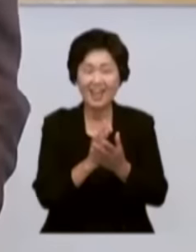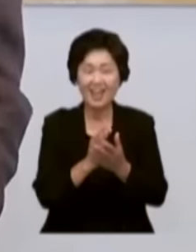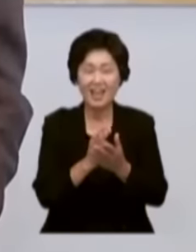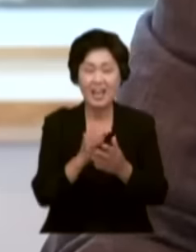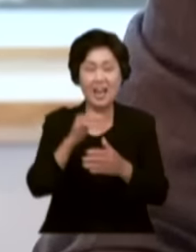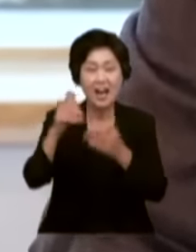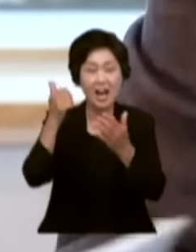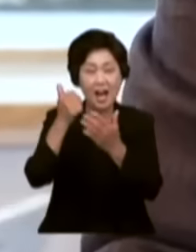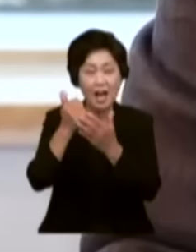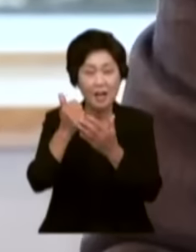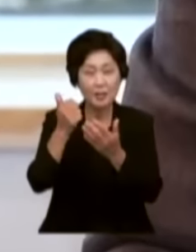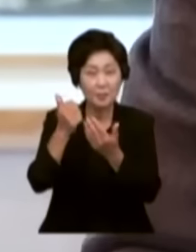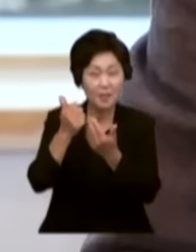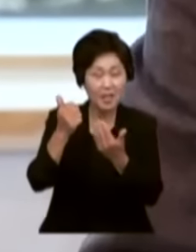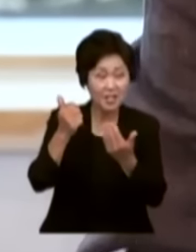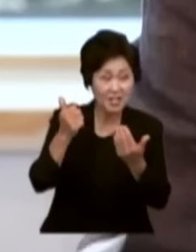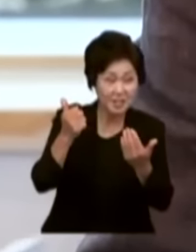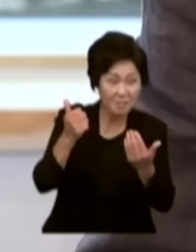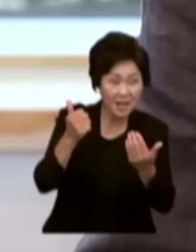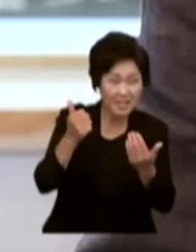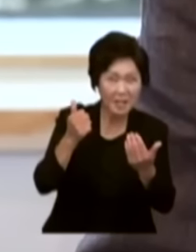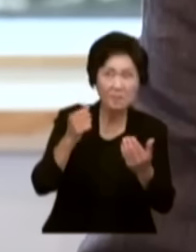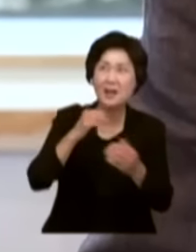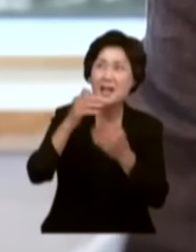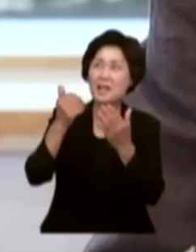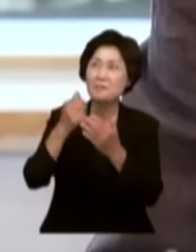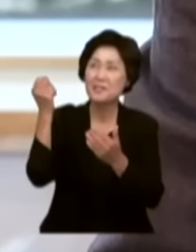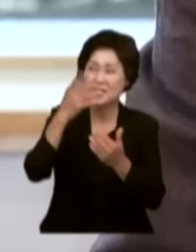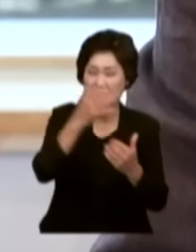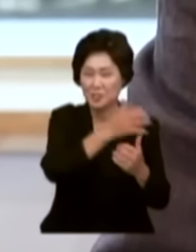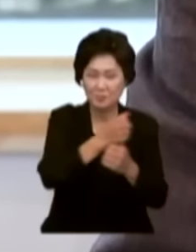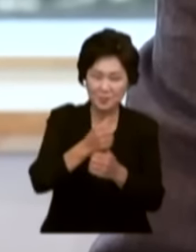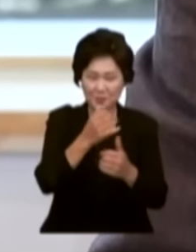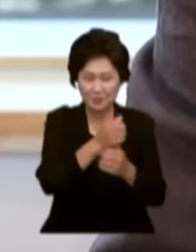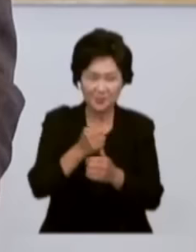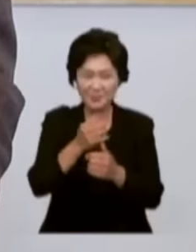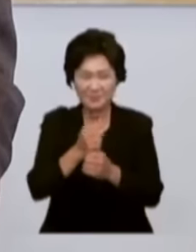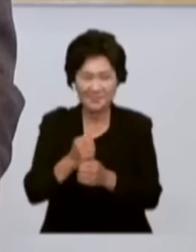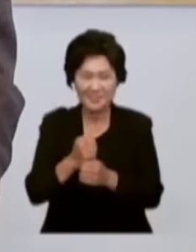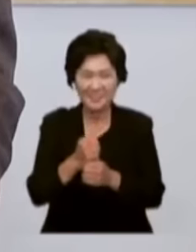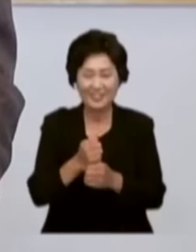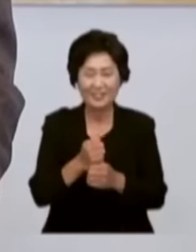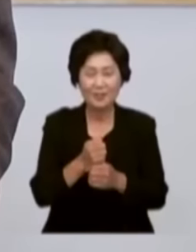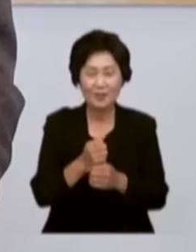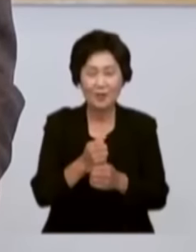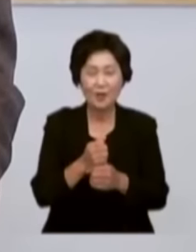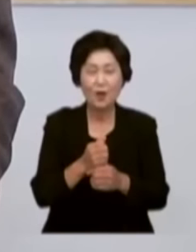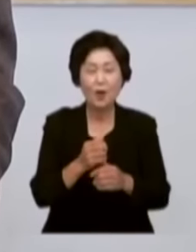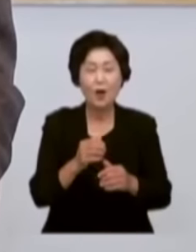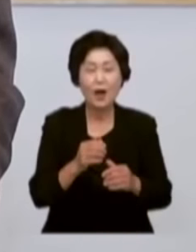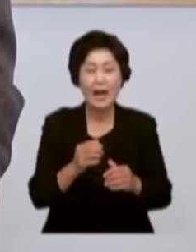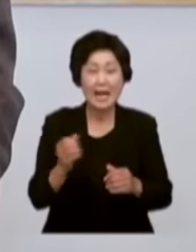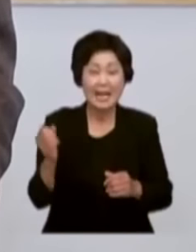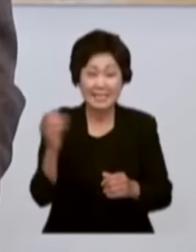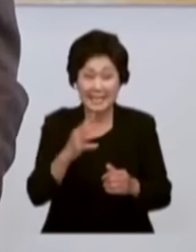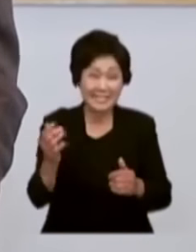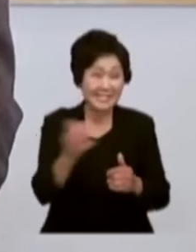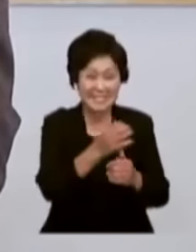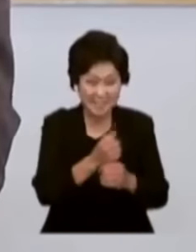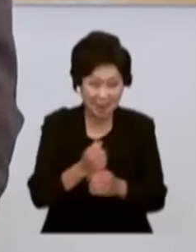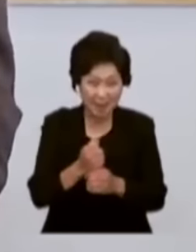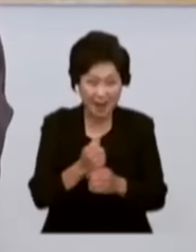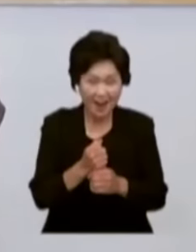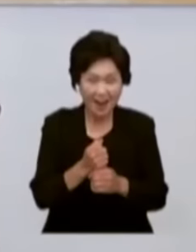떨어뜨려주시고 하면... 그러니까 무슨 가두리 양식장처럼 그러니까. 조용구 씨를 딱 가둬놓고서 요 바깥으로 나갈 것 같으면 이렇게 딱 채워주시고